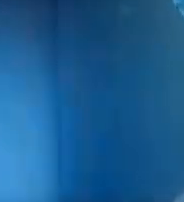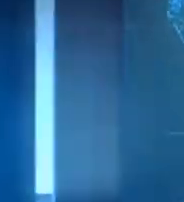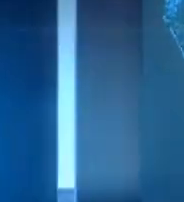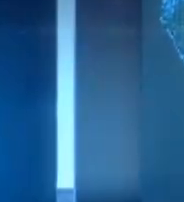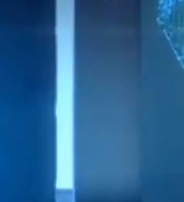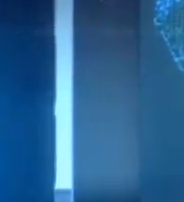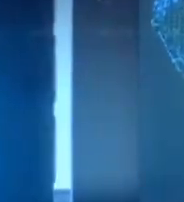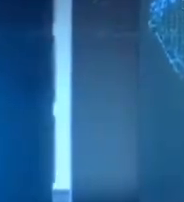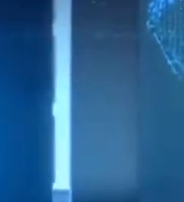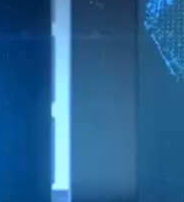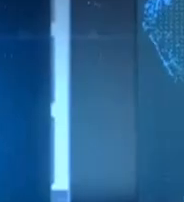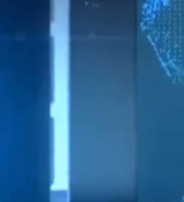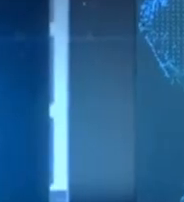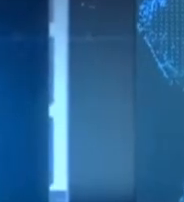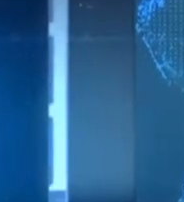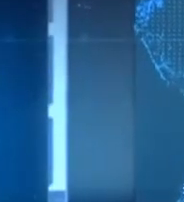Жетісу телеарнасы.